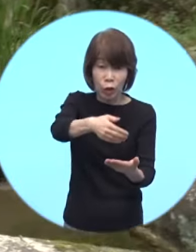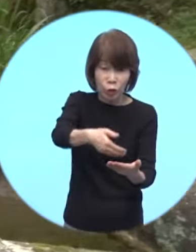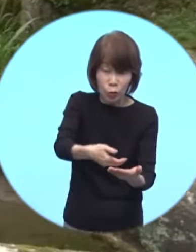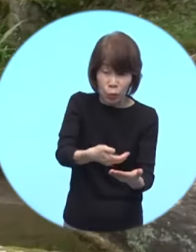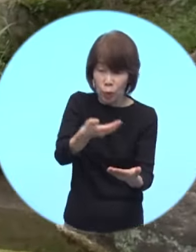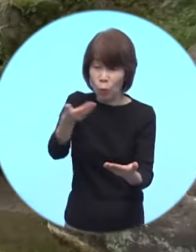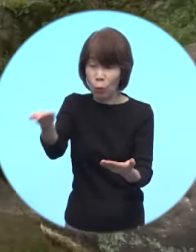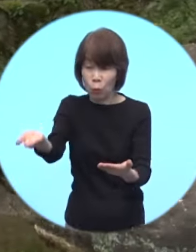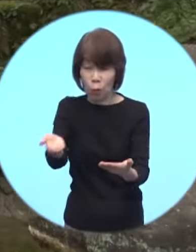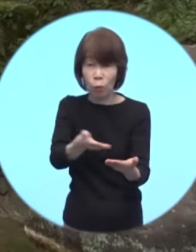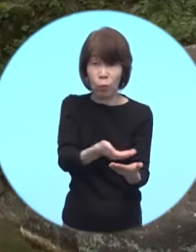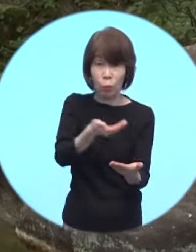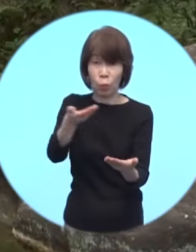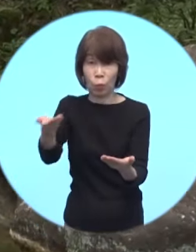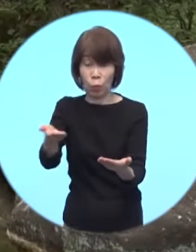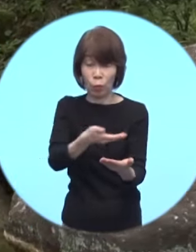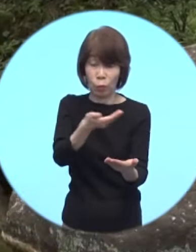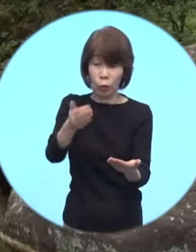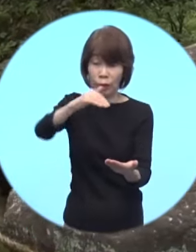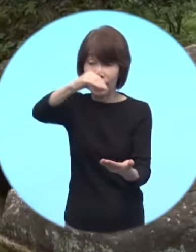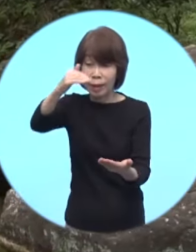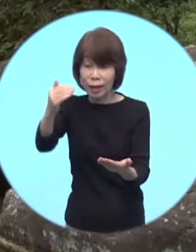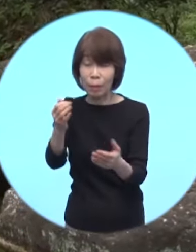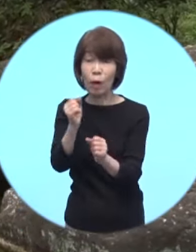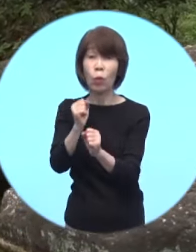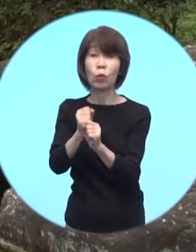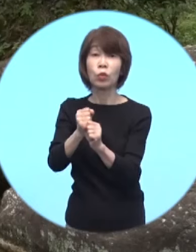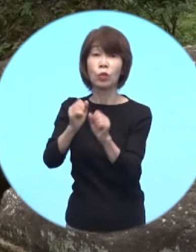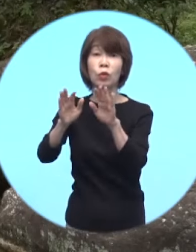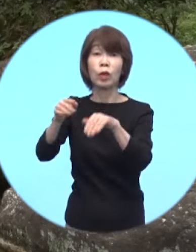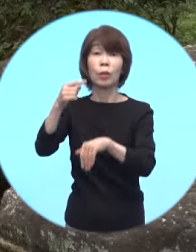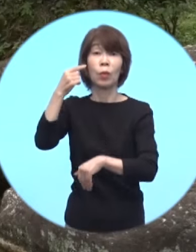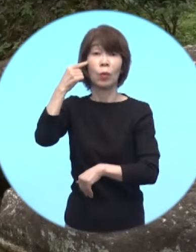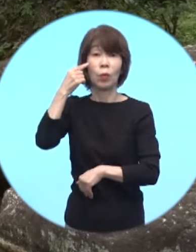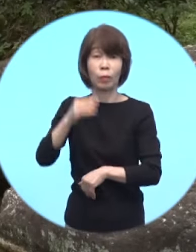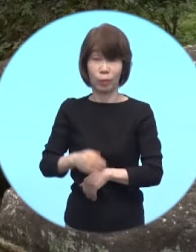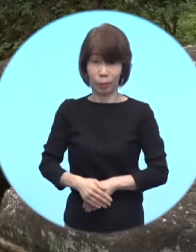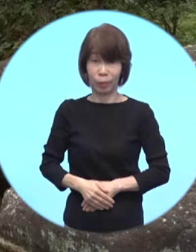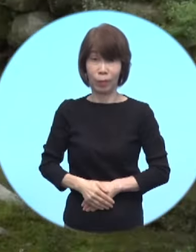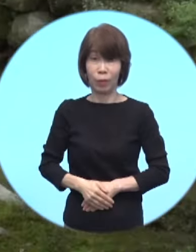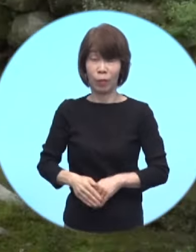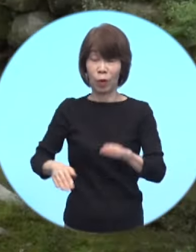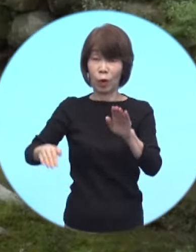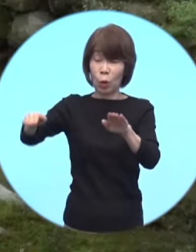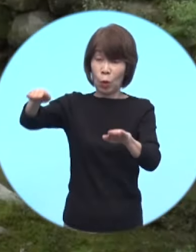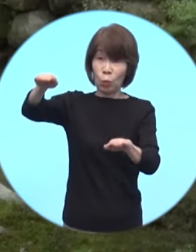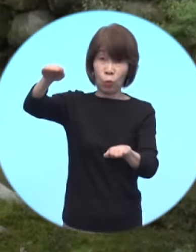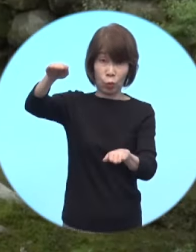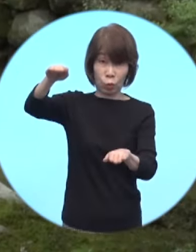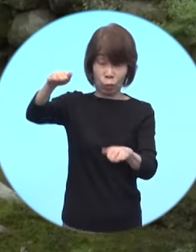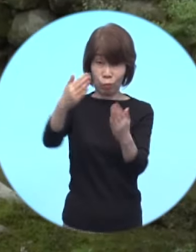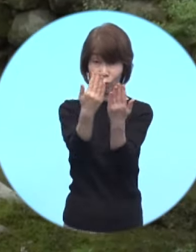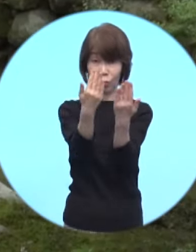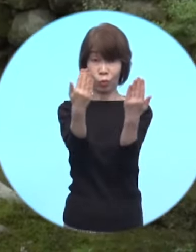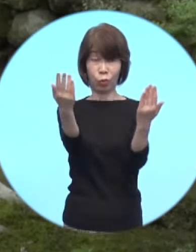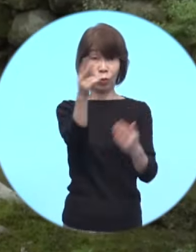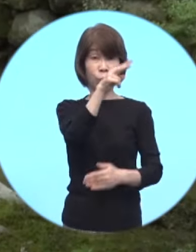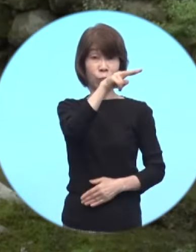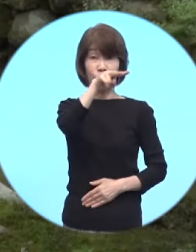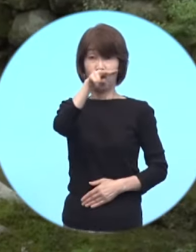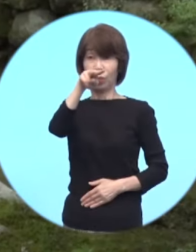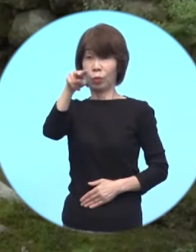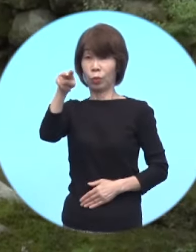く持って作ったようなものだと思うんですけども、非常に高低差のあるそういうパノラマのような景観を楽